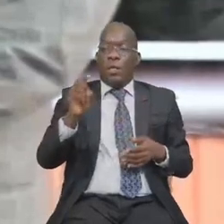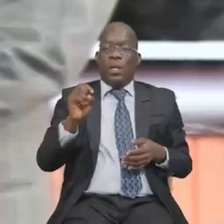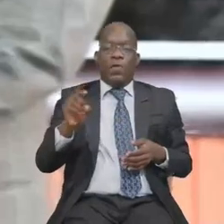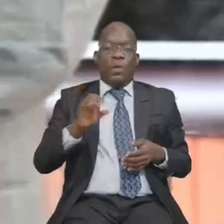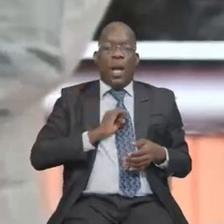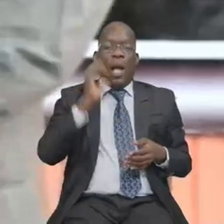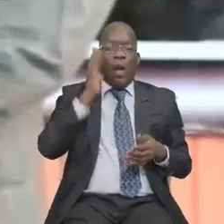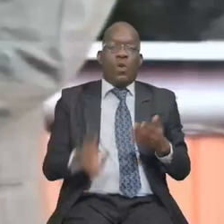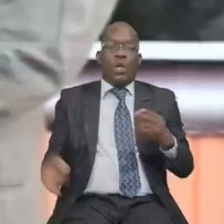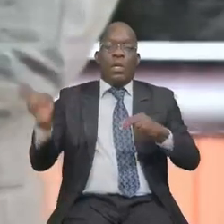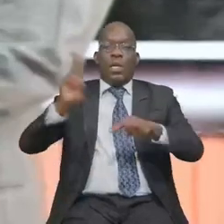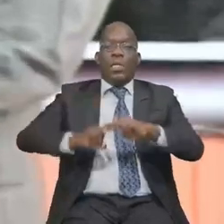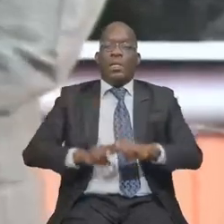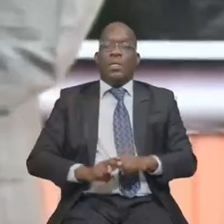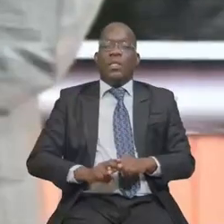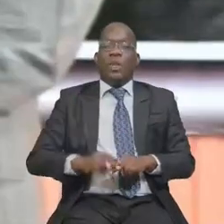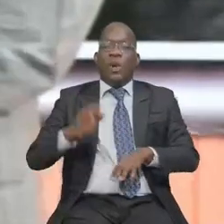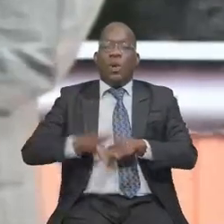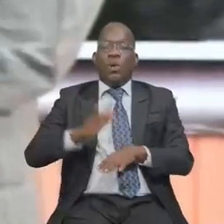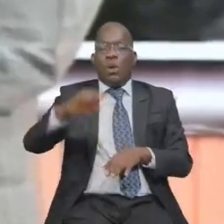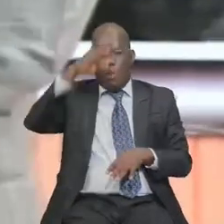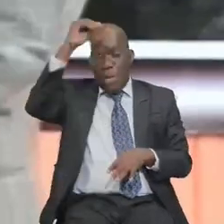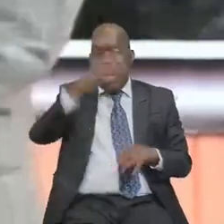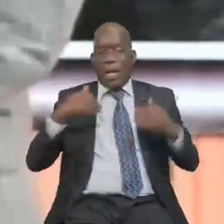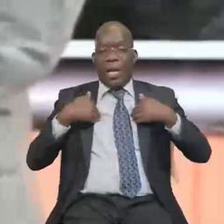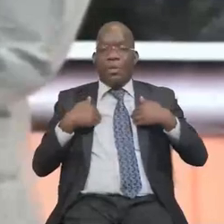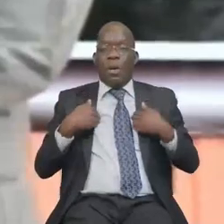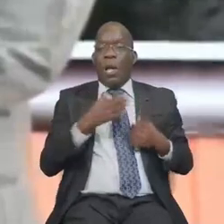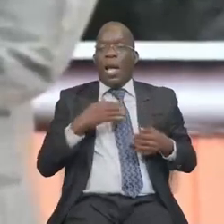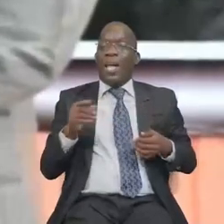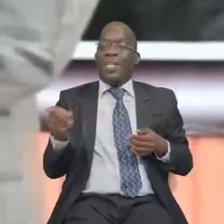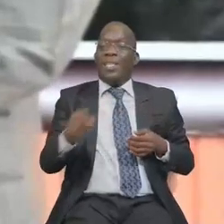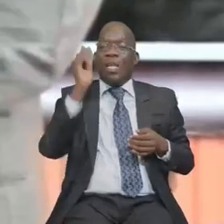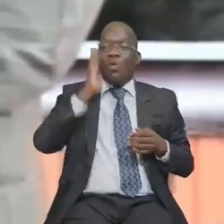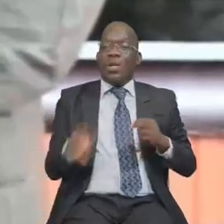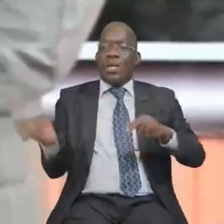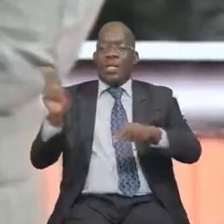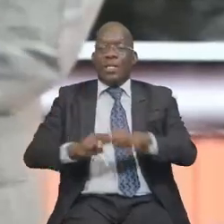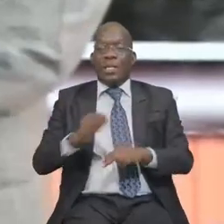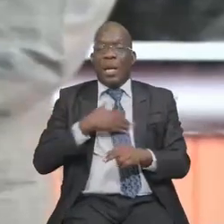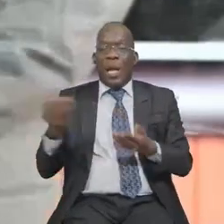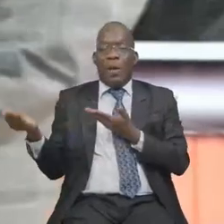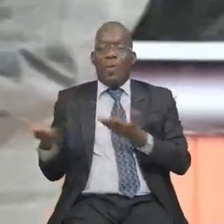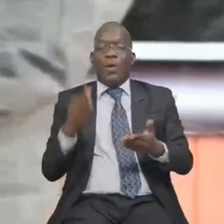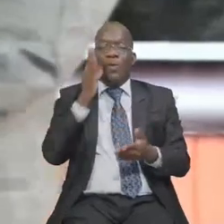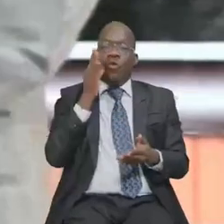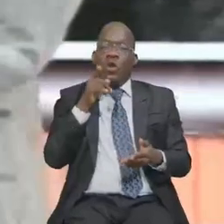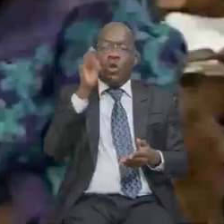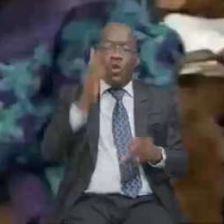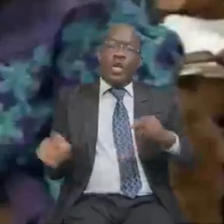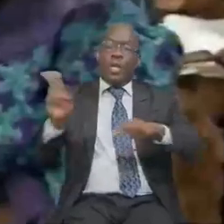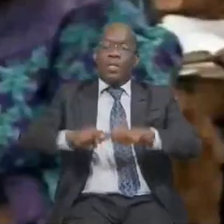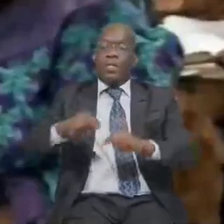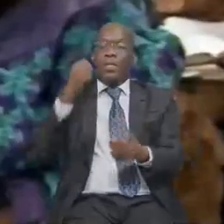Verset 11. Je multiplierai sur vous les hommes et les animaux. Ils multiplieront et seront féconds. Tu seras fécond.